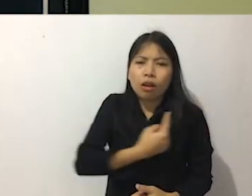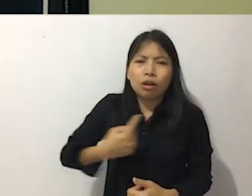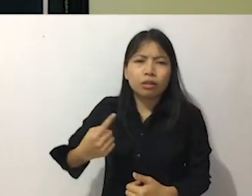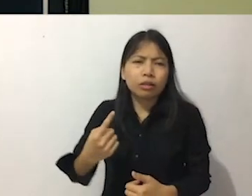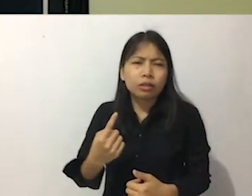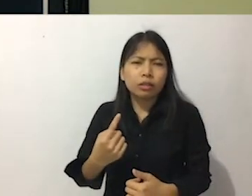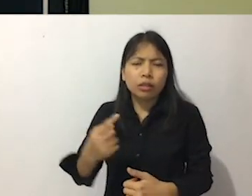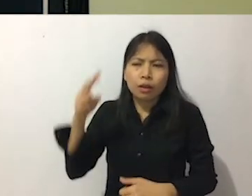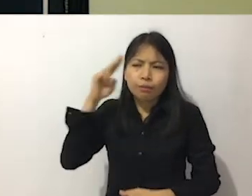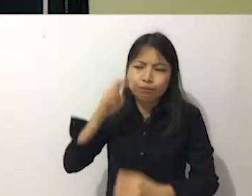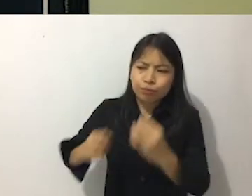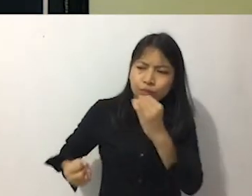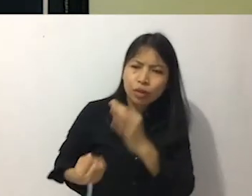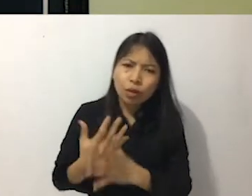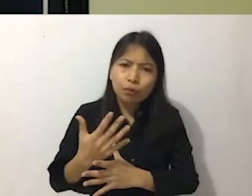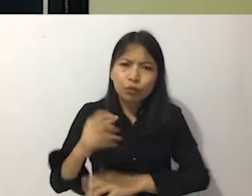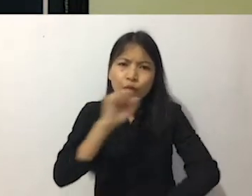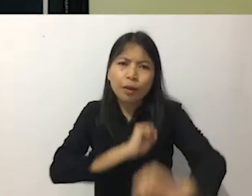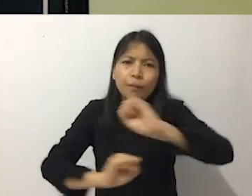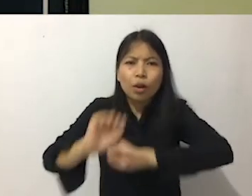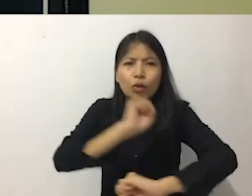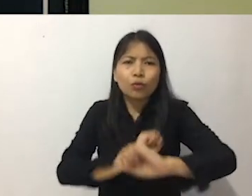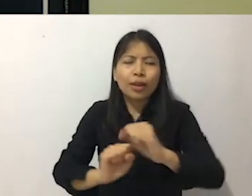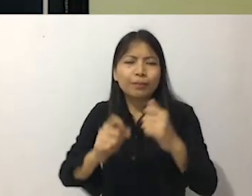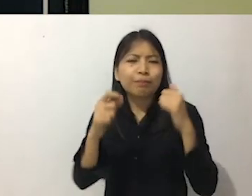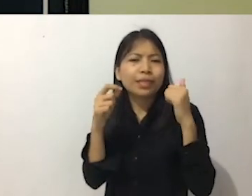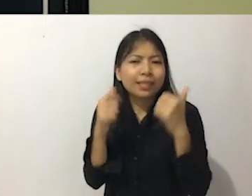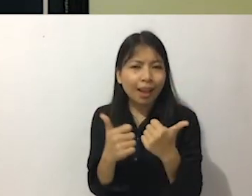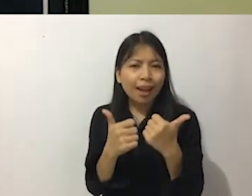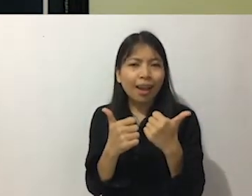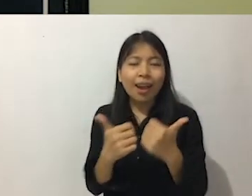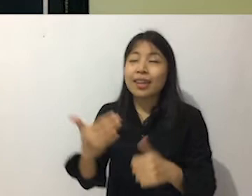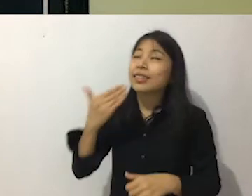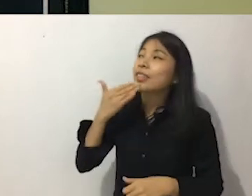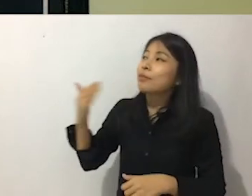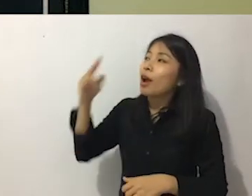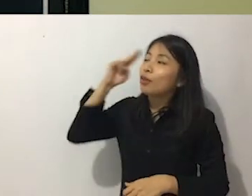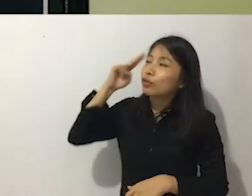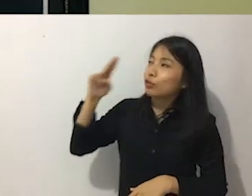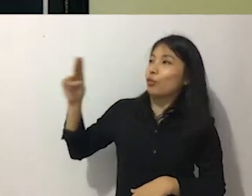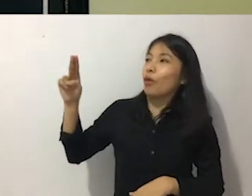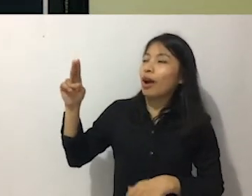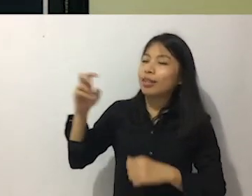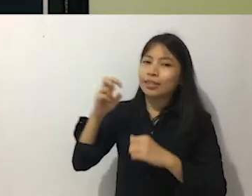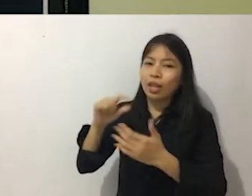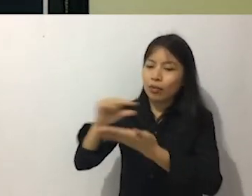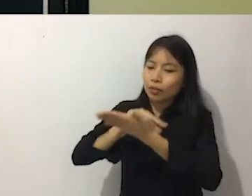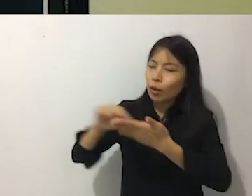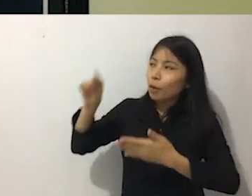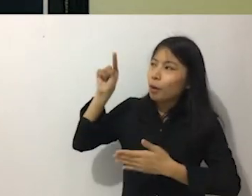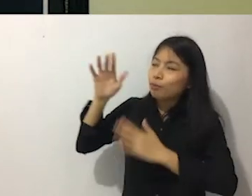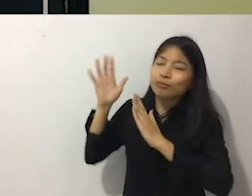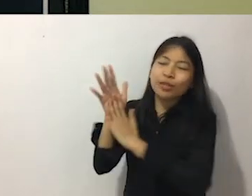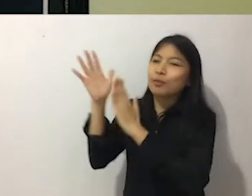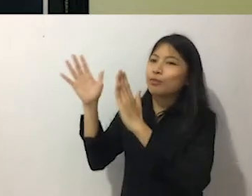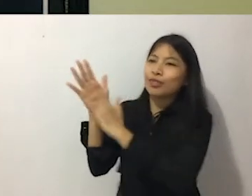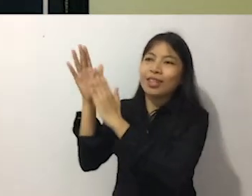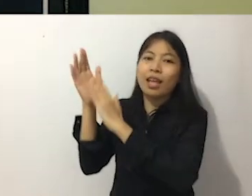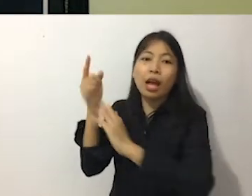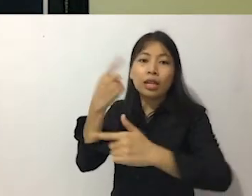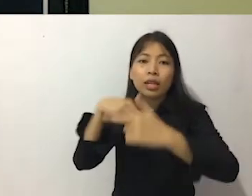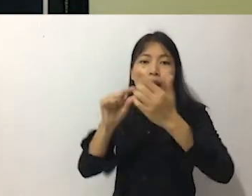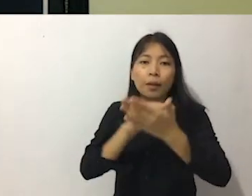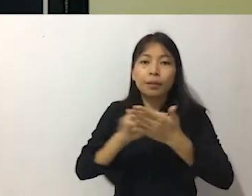memperlakukan firman Tuhan pada saat ini. Terima kasih Tuhan, terpujilah nama-Mu. Di dalam